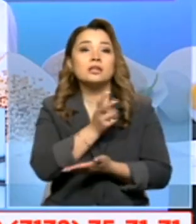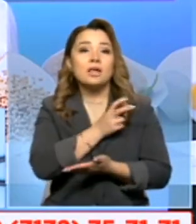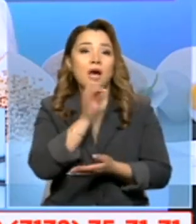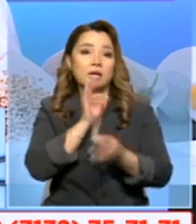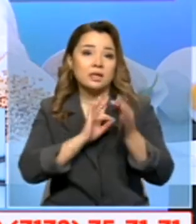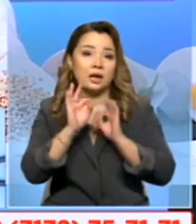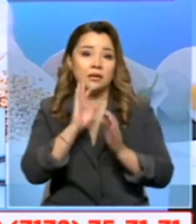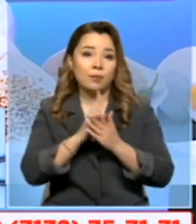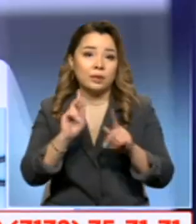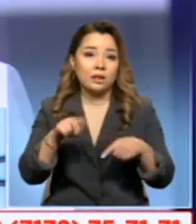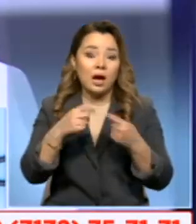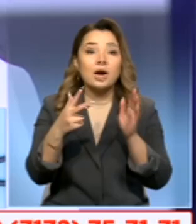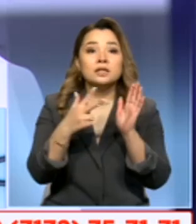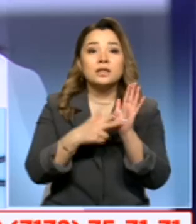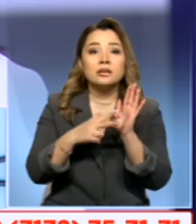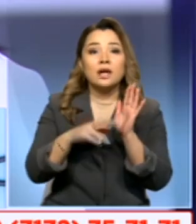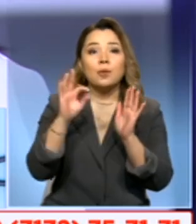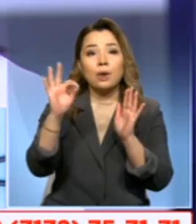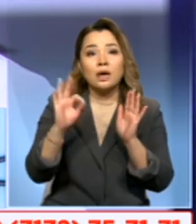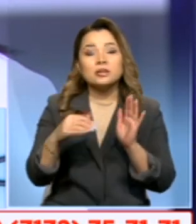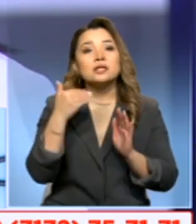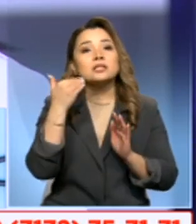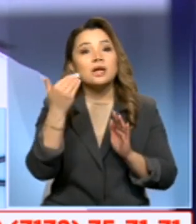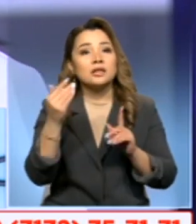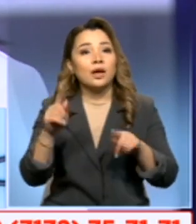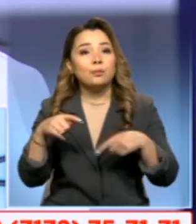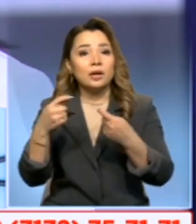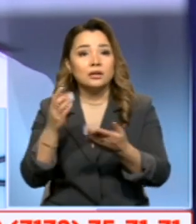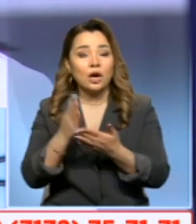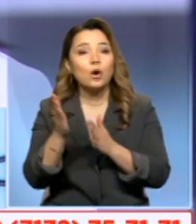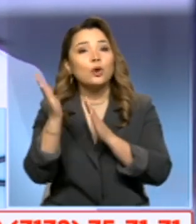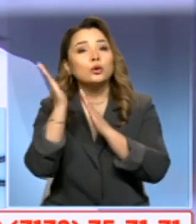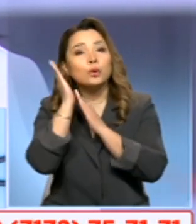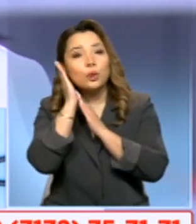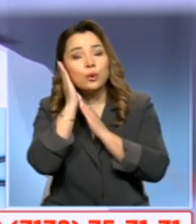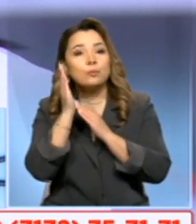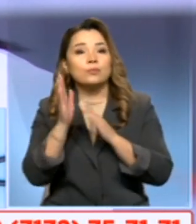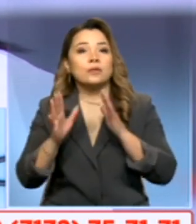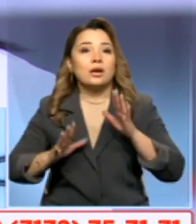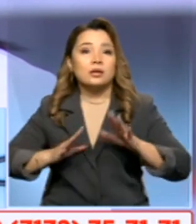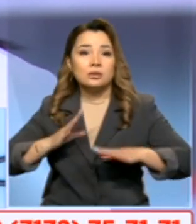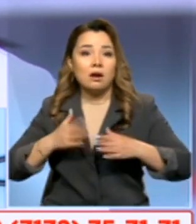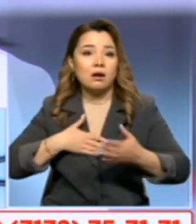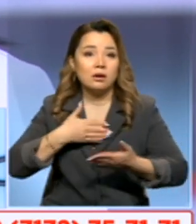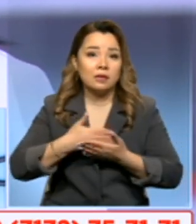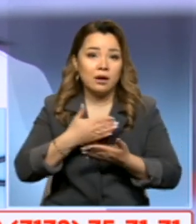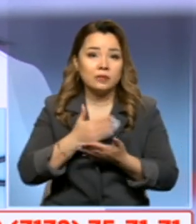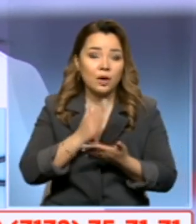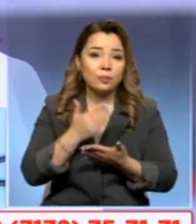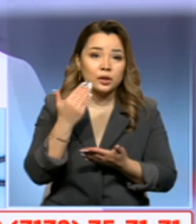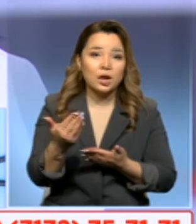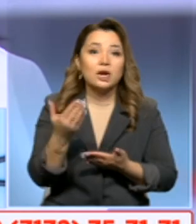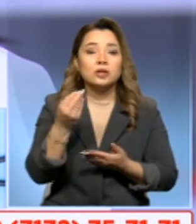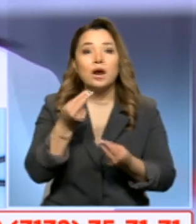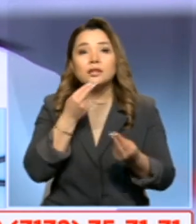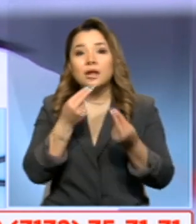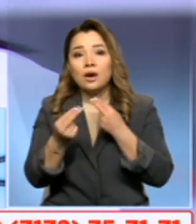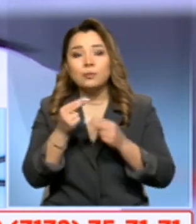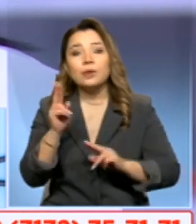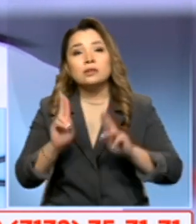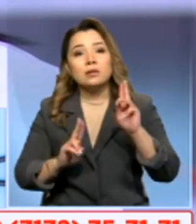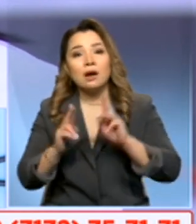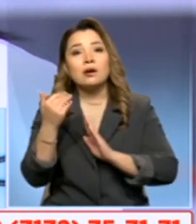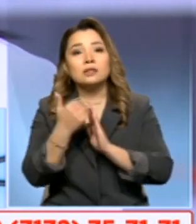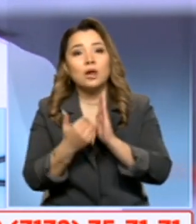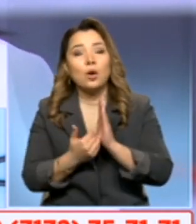дәрілерге. Қалған 80%-ның бәрі ол сізге беріледі. Ол сіздің ұйқыңыз, физикалық белсенділігіңіз, жәдегі тамақтану